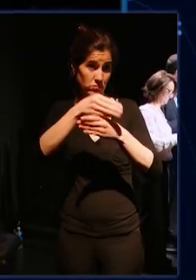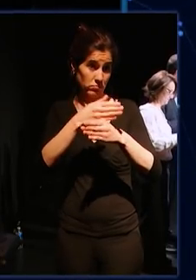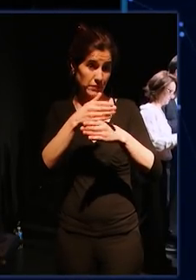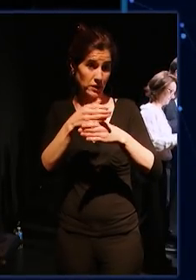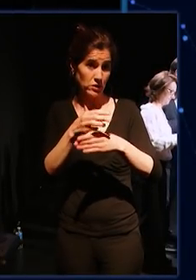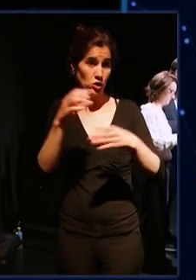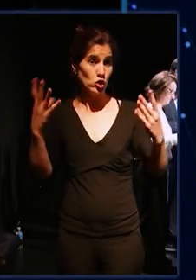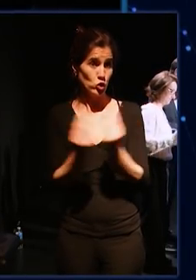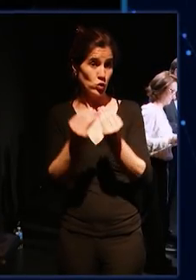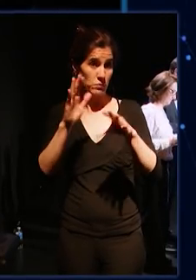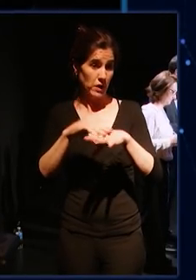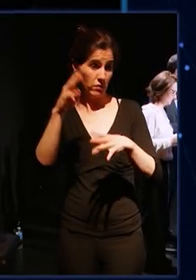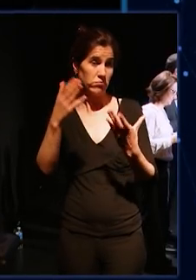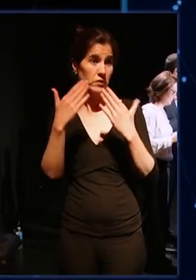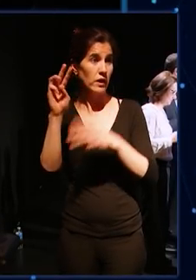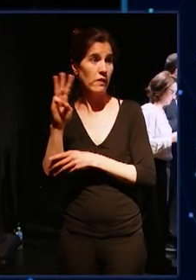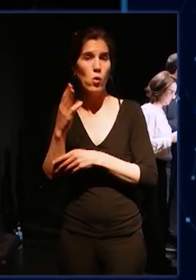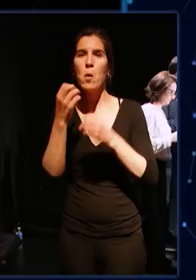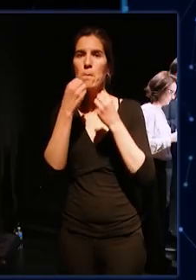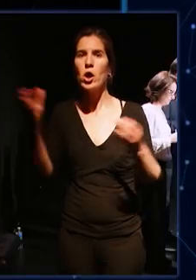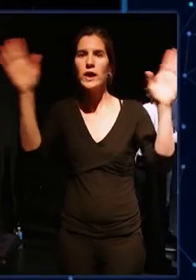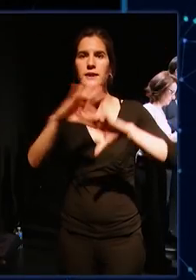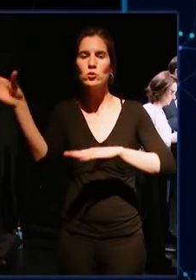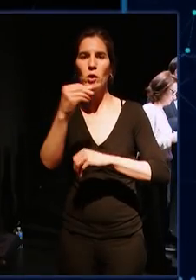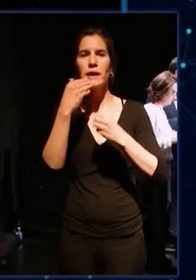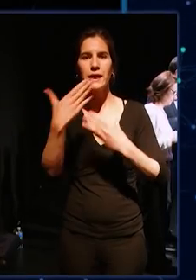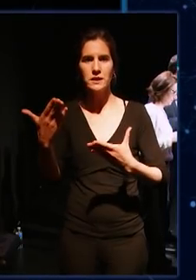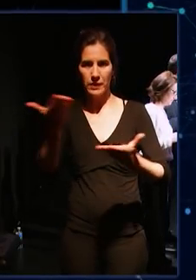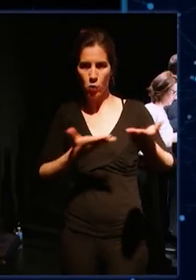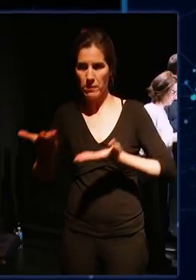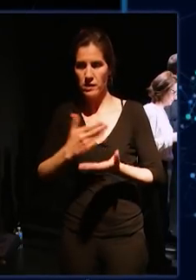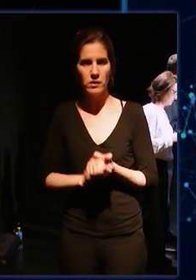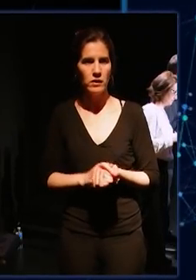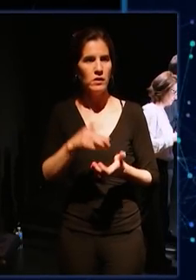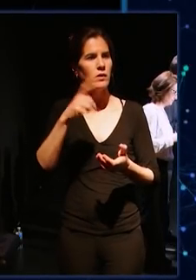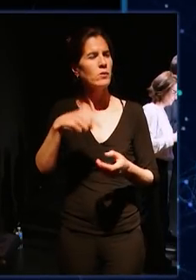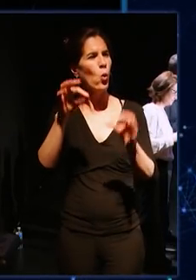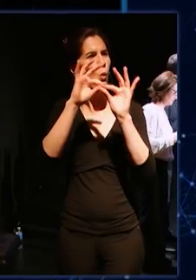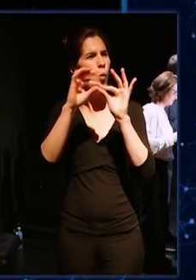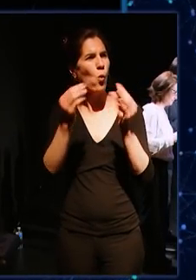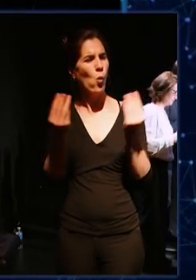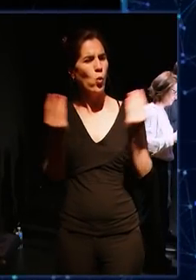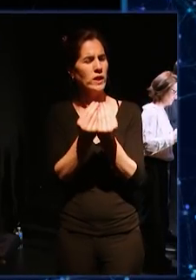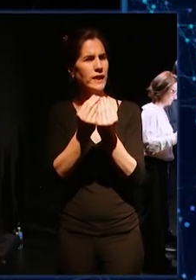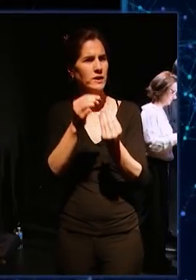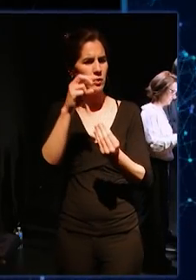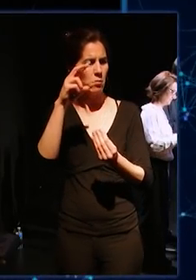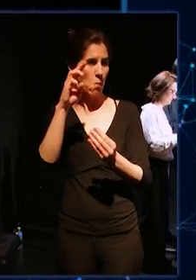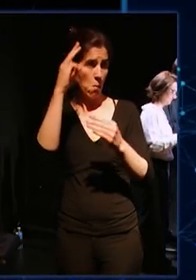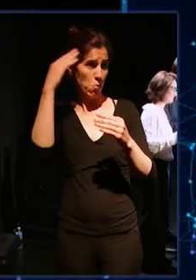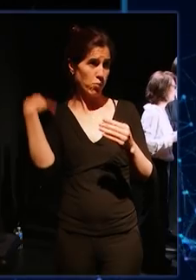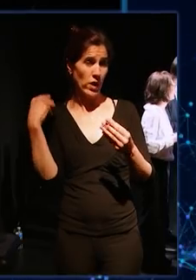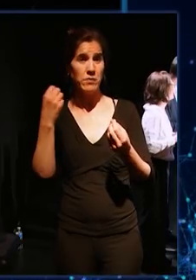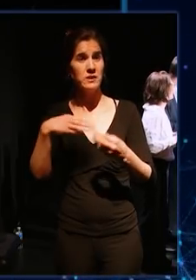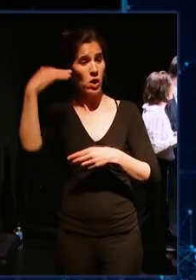nit a tothom i moltes gràcies per acompanyar-nos. Per part de la candidatura d'Unitat Popular ens acompanya la Laia Muñoz. Bona nit, Laia. Hola,